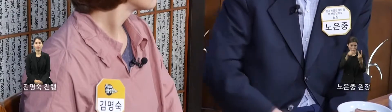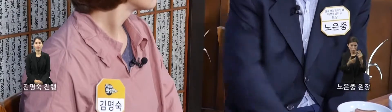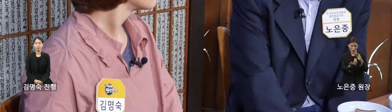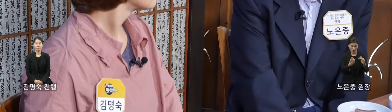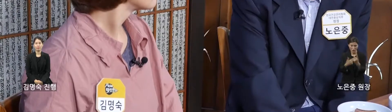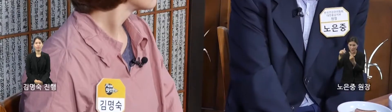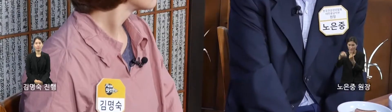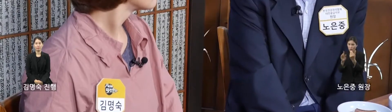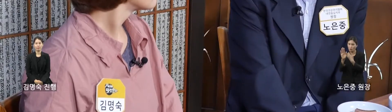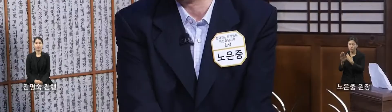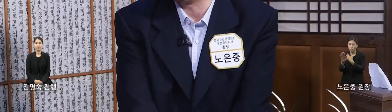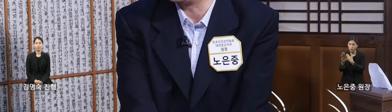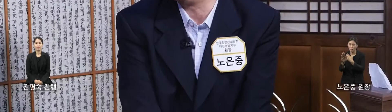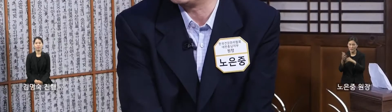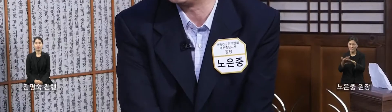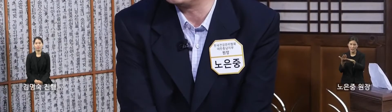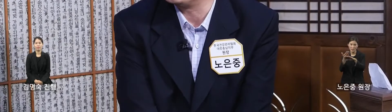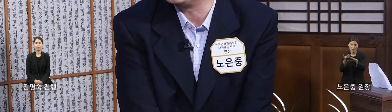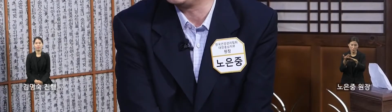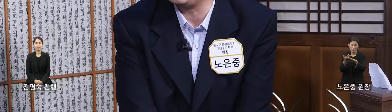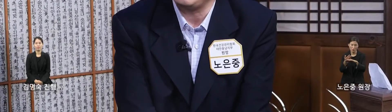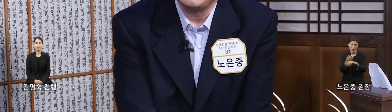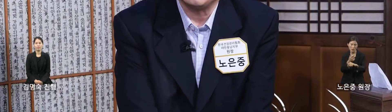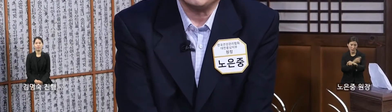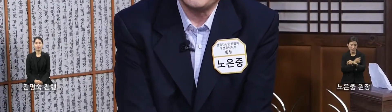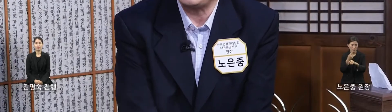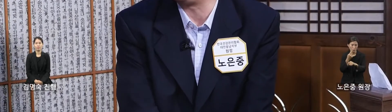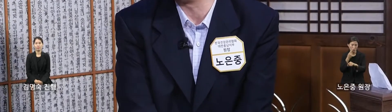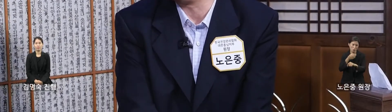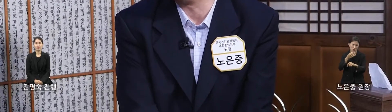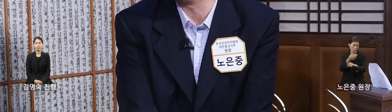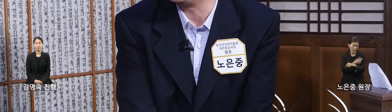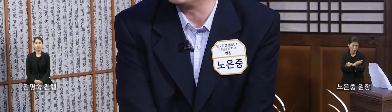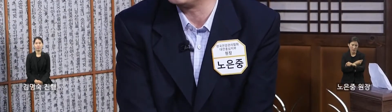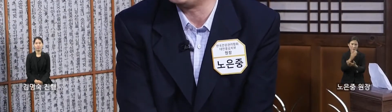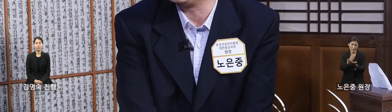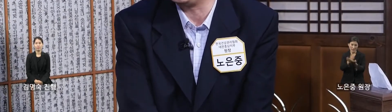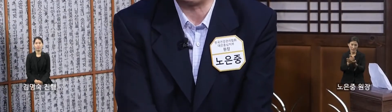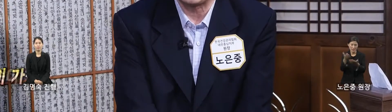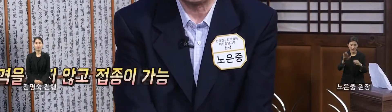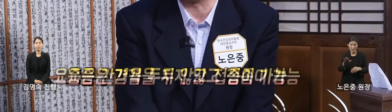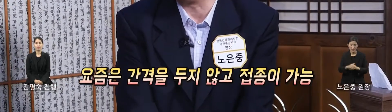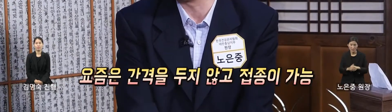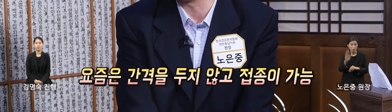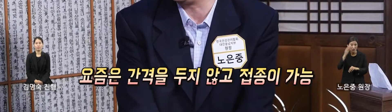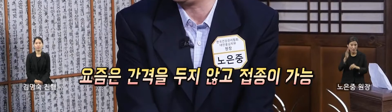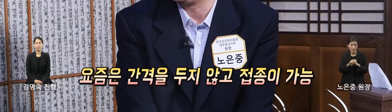후에 다른 백신이 좀 제한이 됐었어요. 네. 근데 이제 최근에 지침이 변경되어서 이제